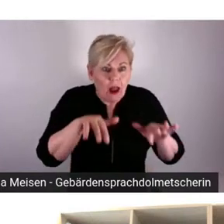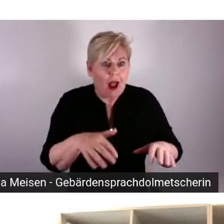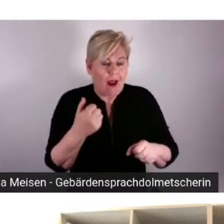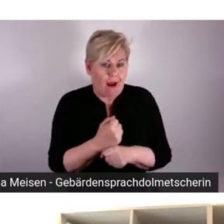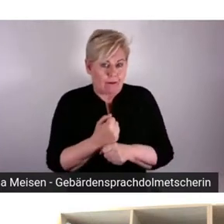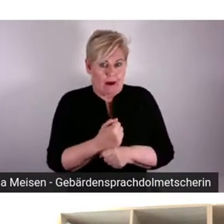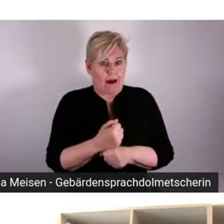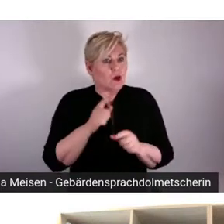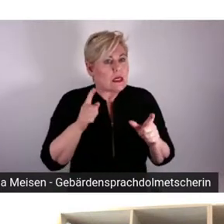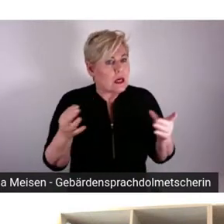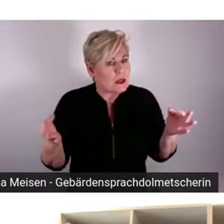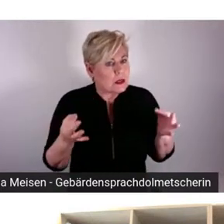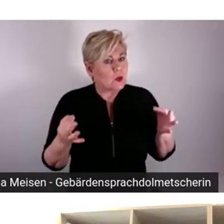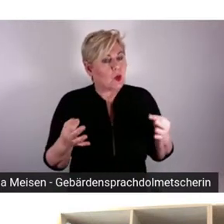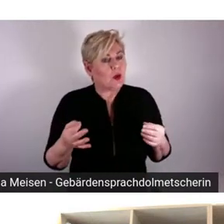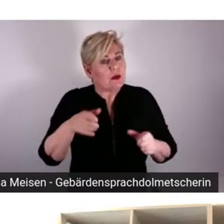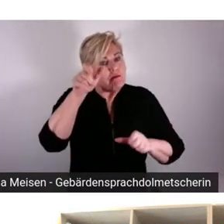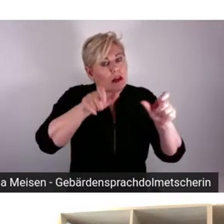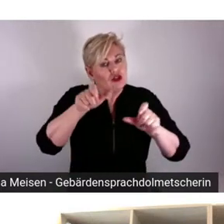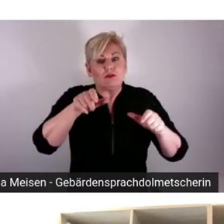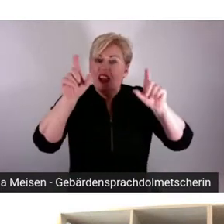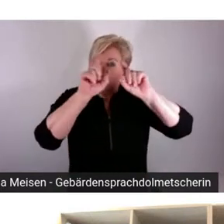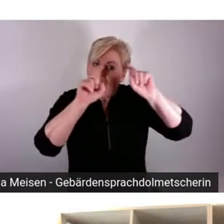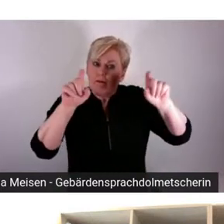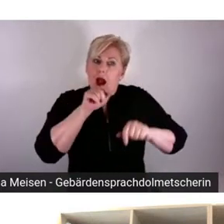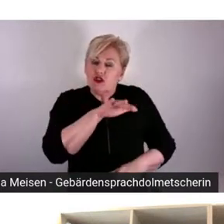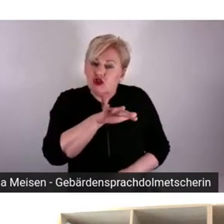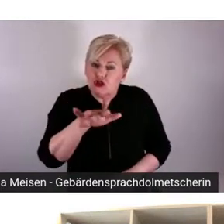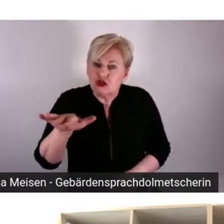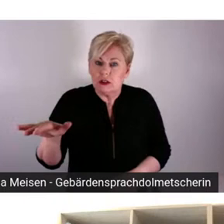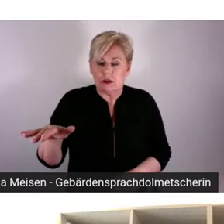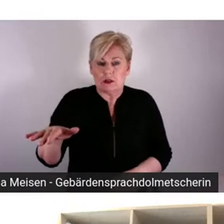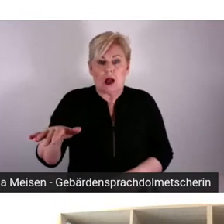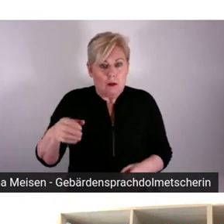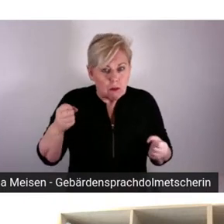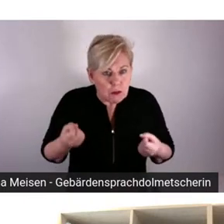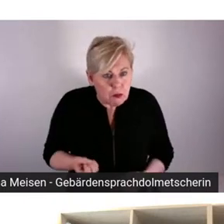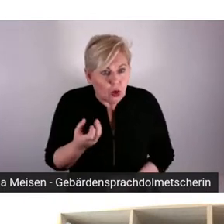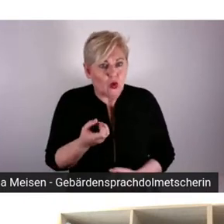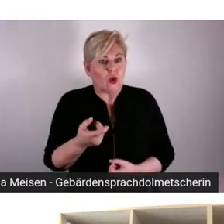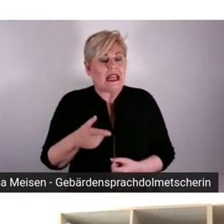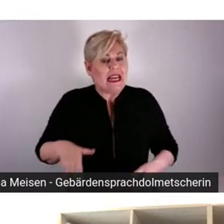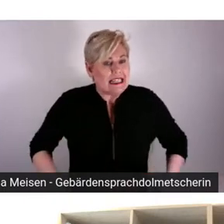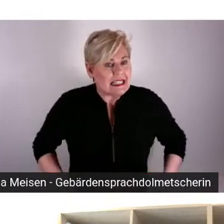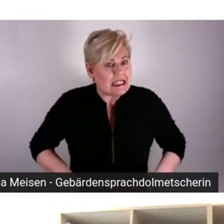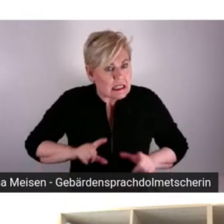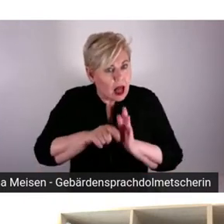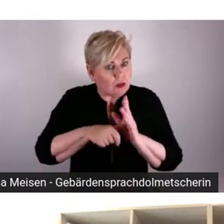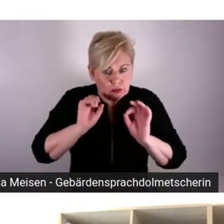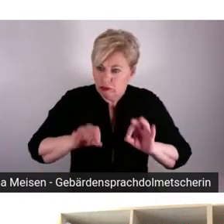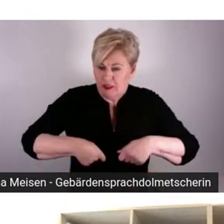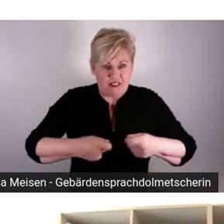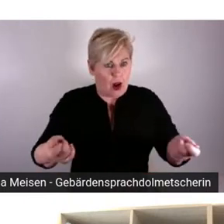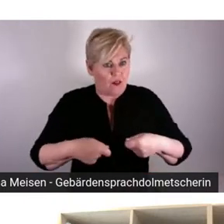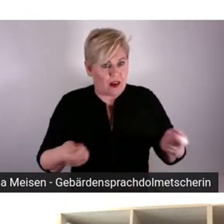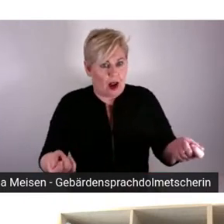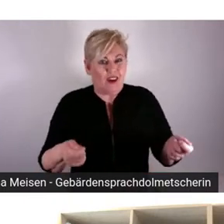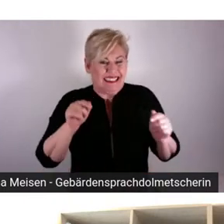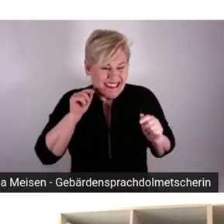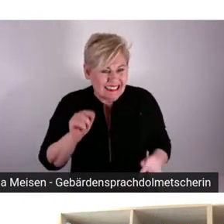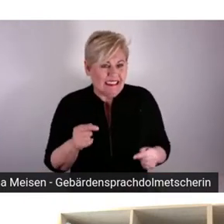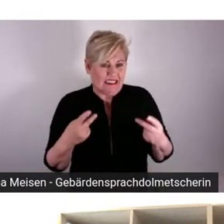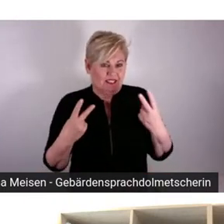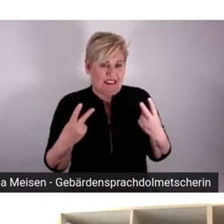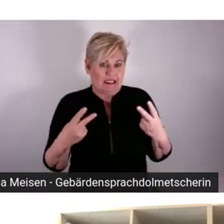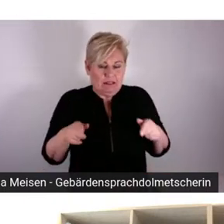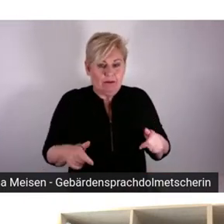hat was damit zu tun, dass die Unternehmen ihre Produkte und Dienstleistungen verkaufen konnten. Und darauf kommt es an, dass wir wettbewerbsfähig sind. Dann